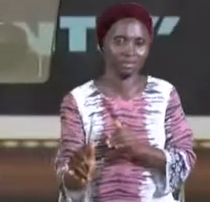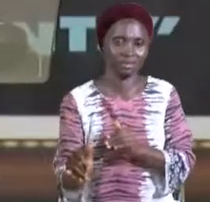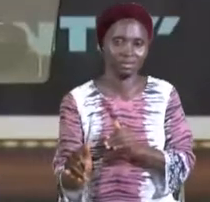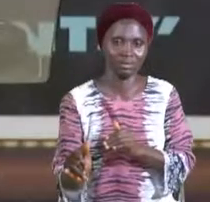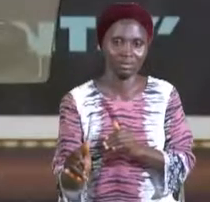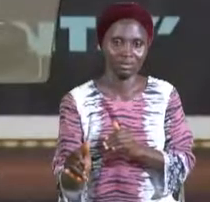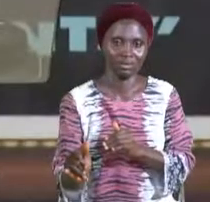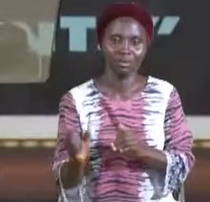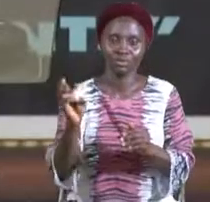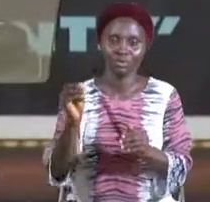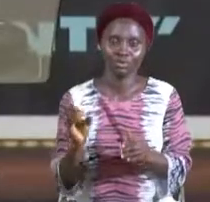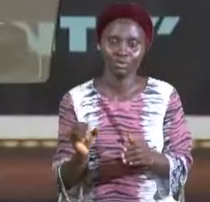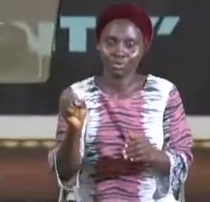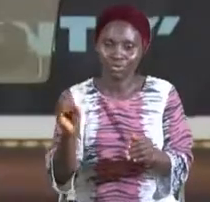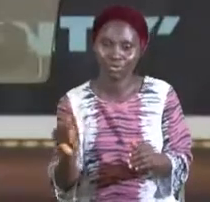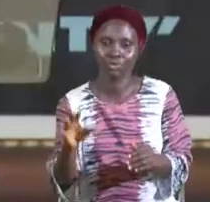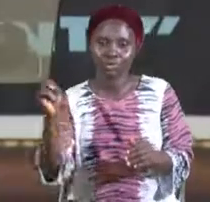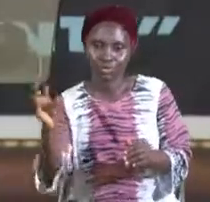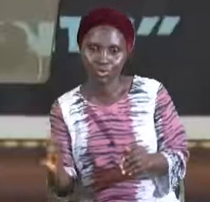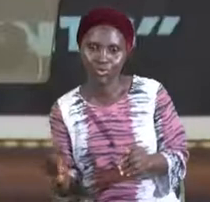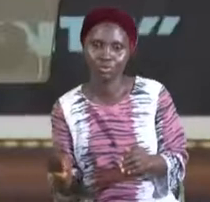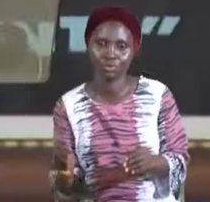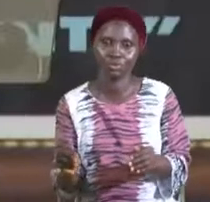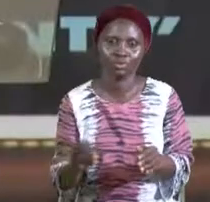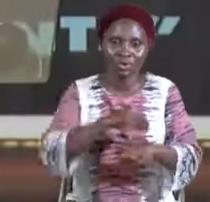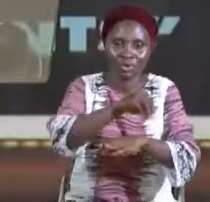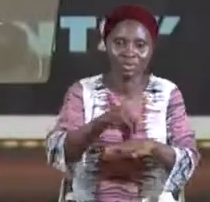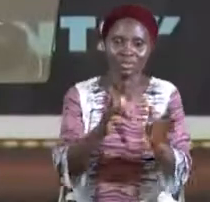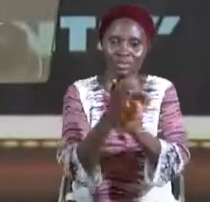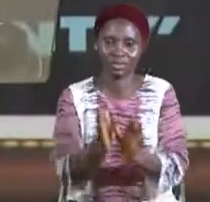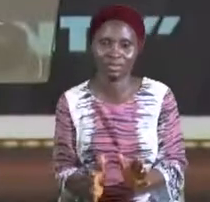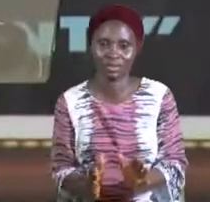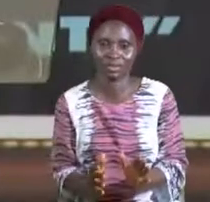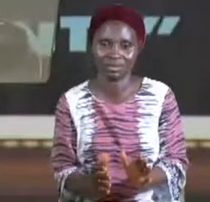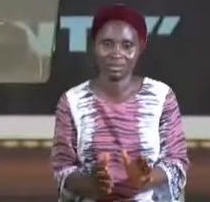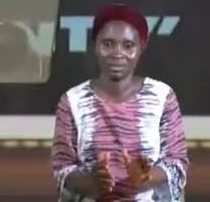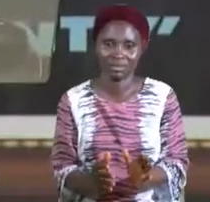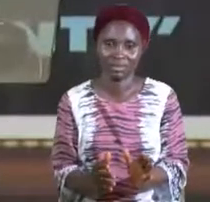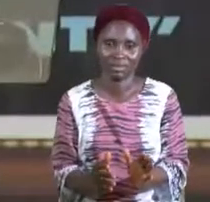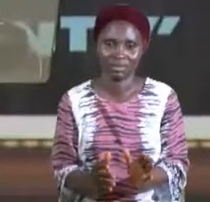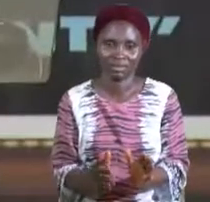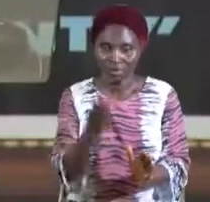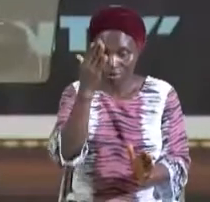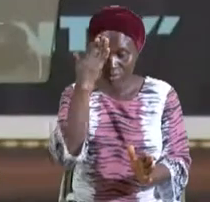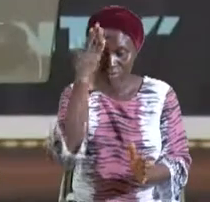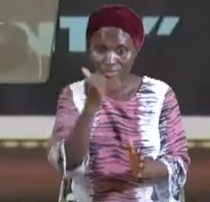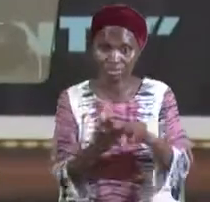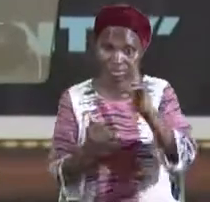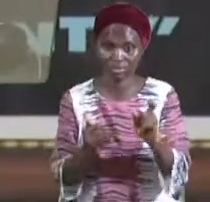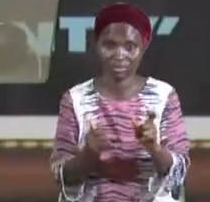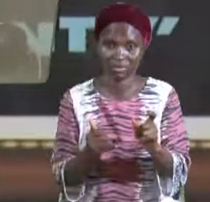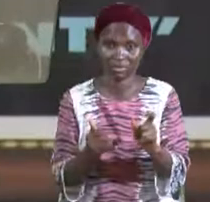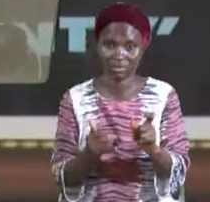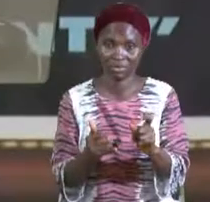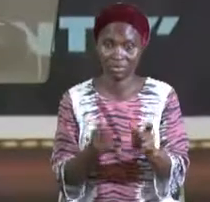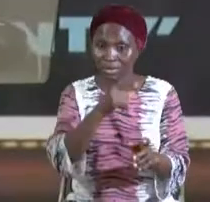ils sont rouillés. Ils deviennent des chrétiens coussi-coussa, superficiels. Parce qu'ils... La seule